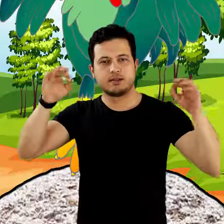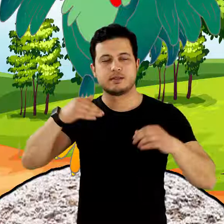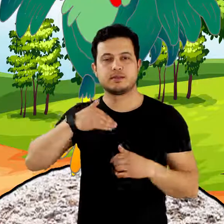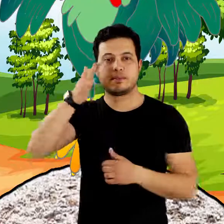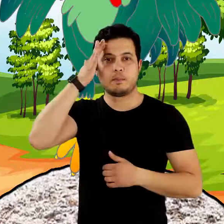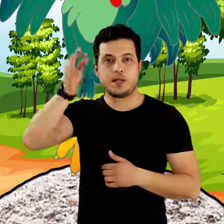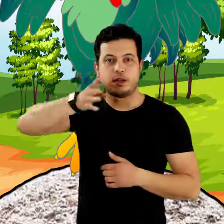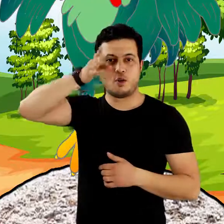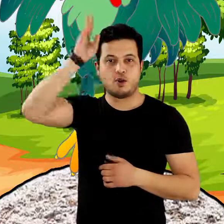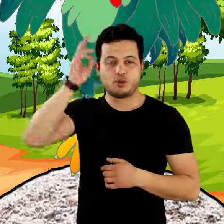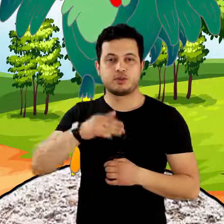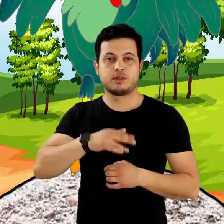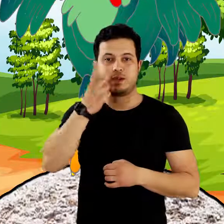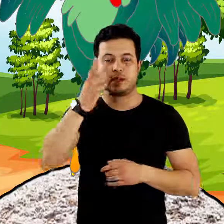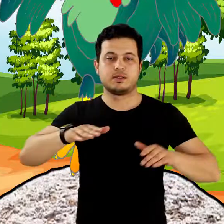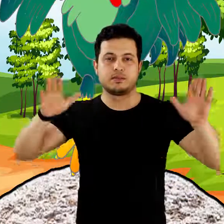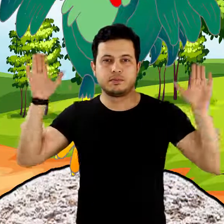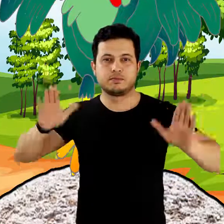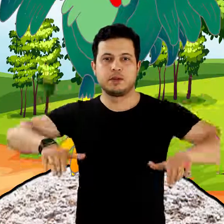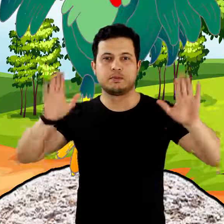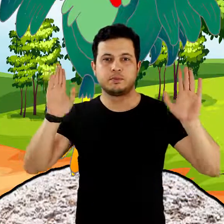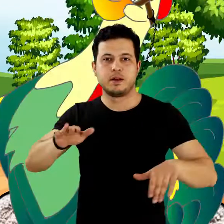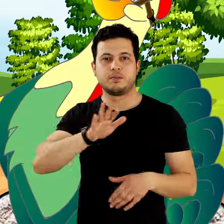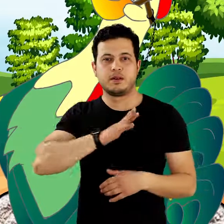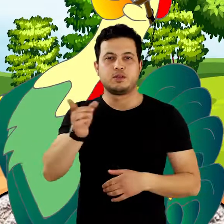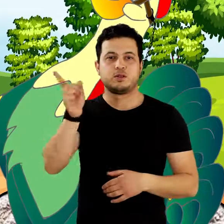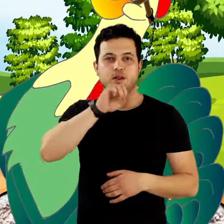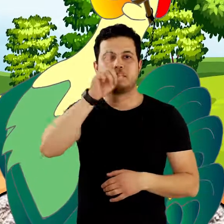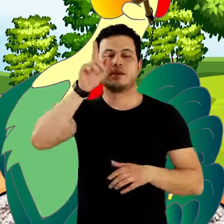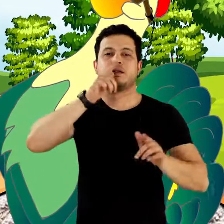Bilge Horoz iki kez kanat çırpıp bir kez...